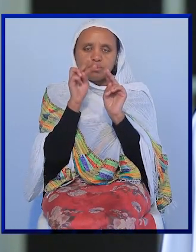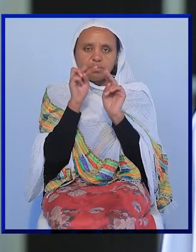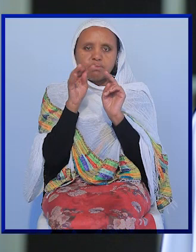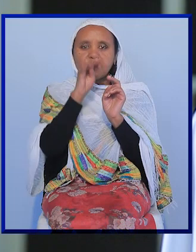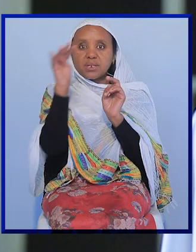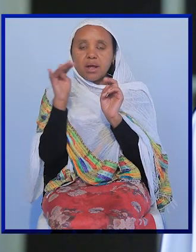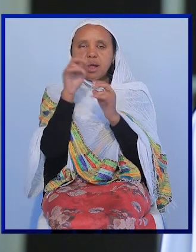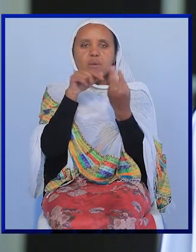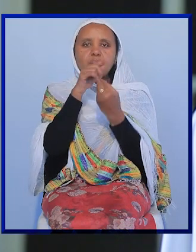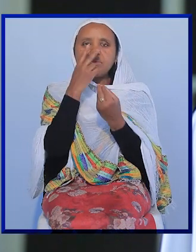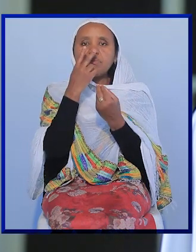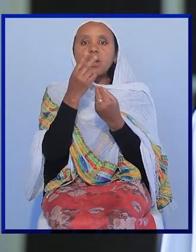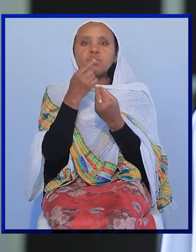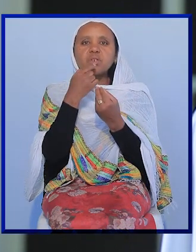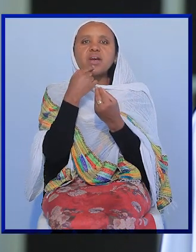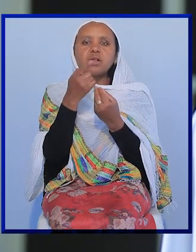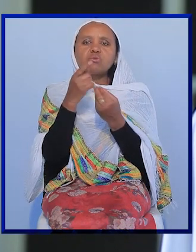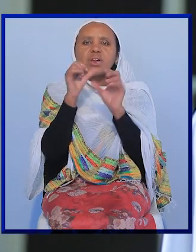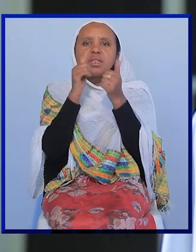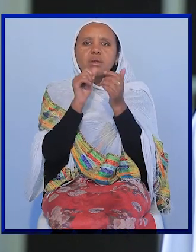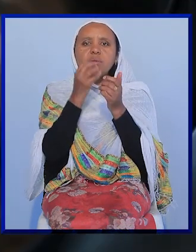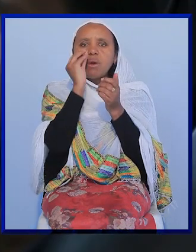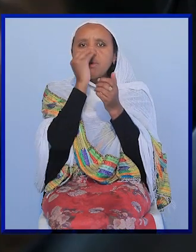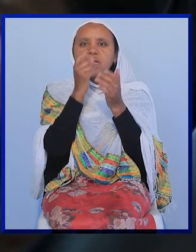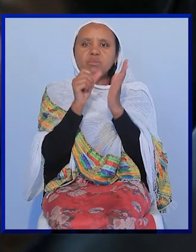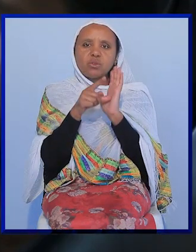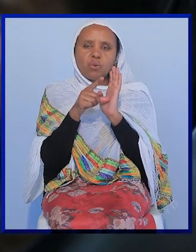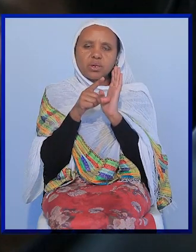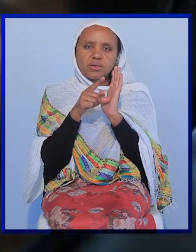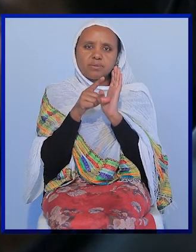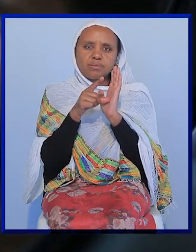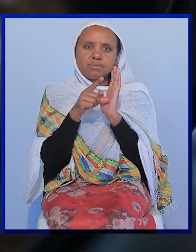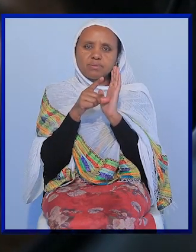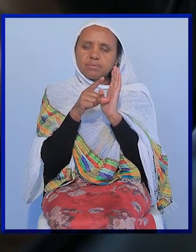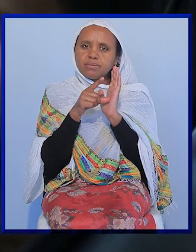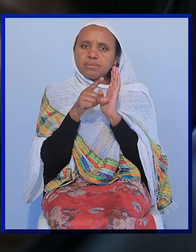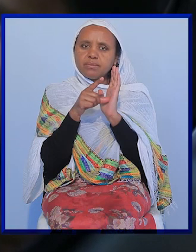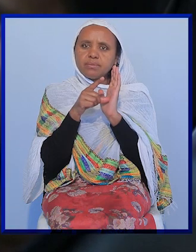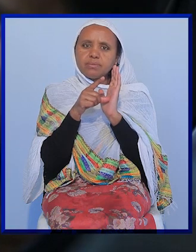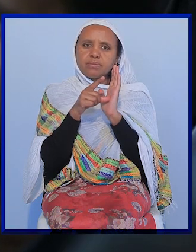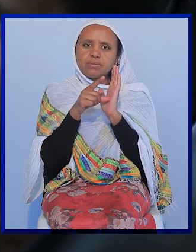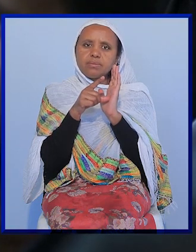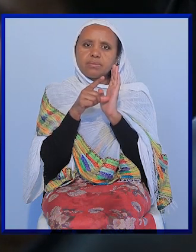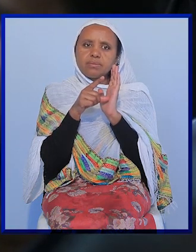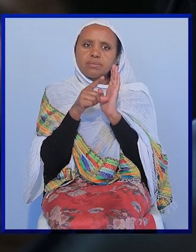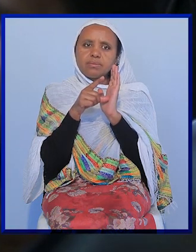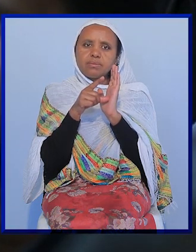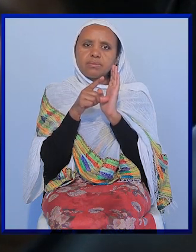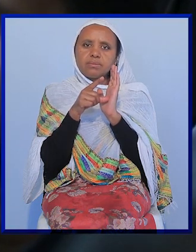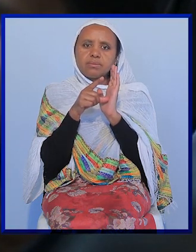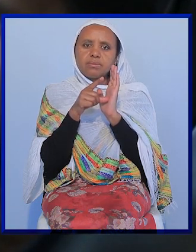በምስራቃውያን አካባቢ የሚባሉትን ልንገራችሁ እንዴት በአበባ እንደሚመስሏት። ሮዝሜሪ የሚባል ተክል እናውቃለን? ምንድን